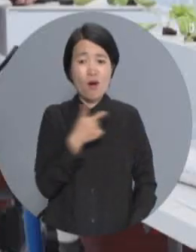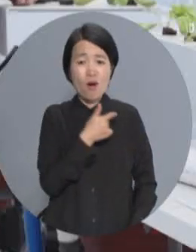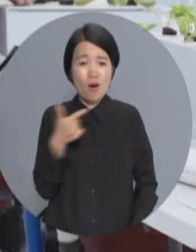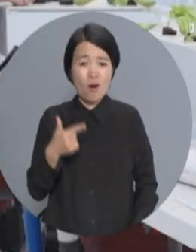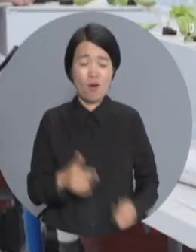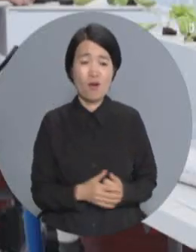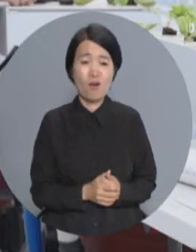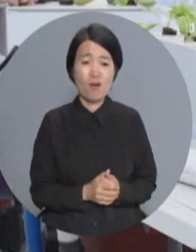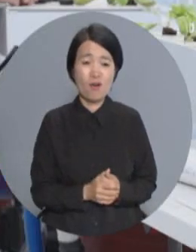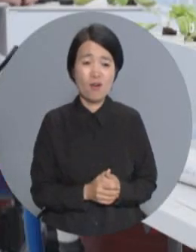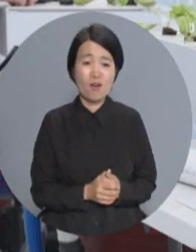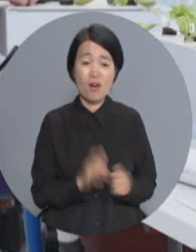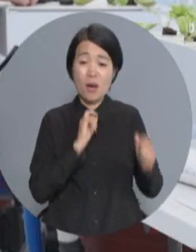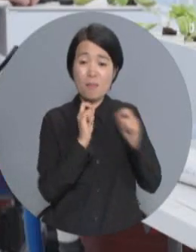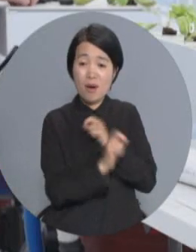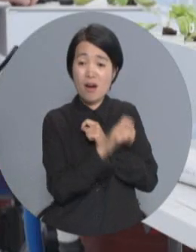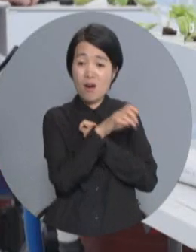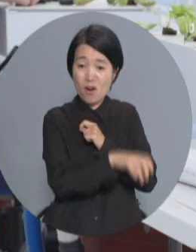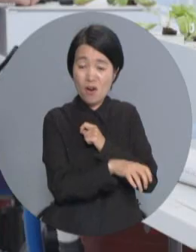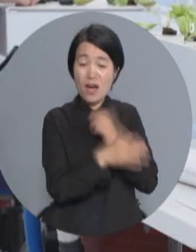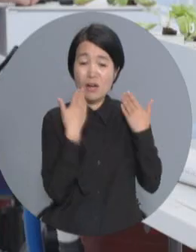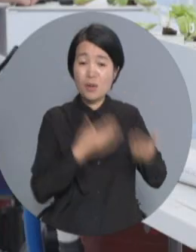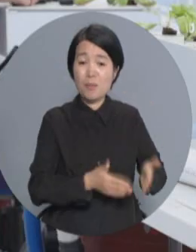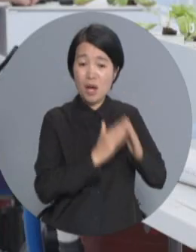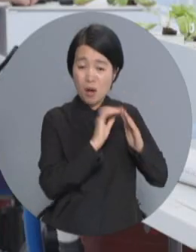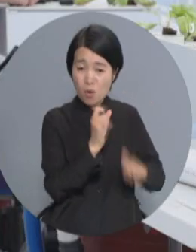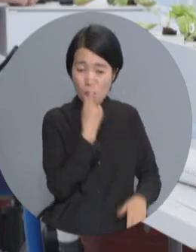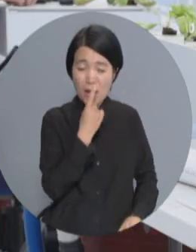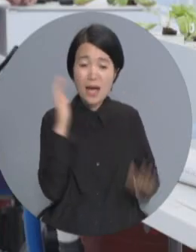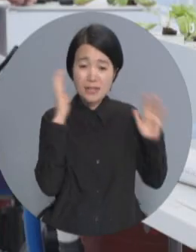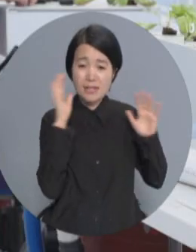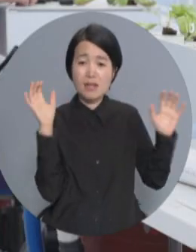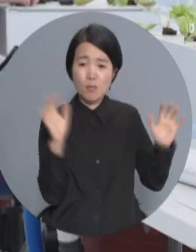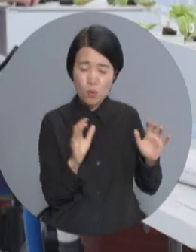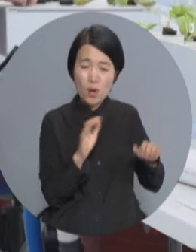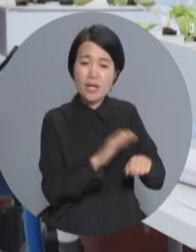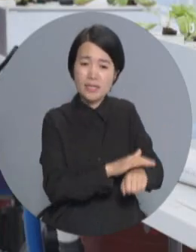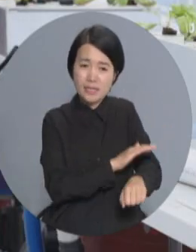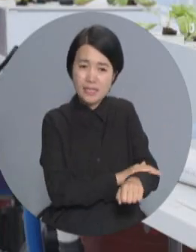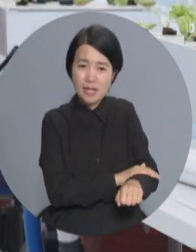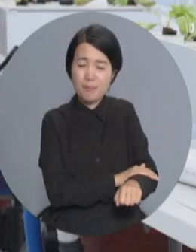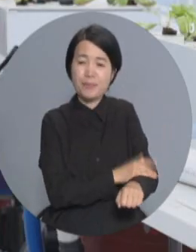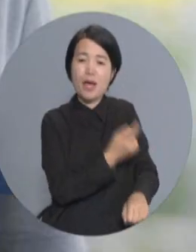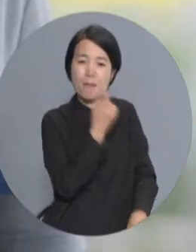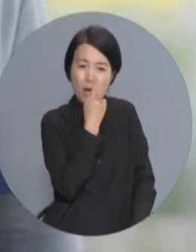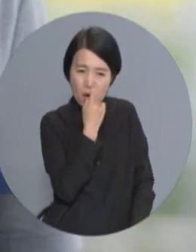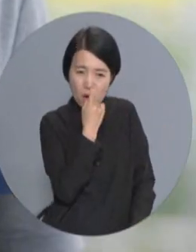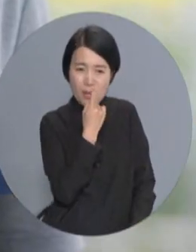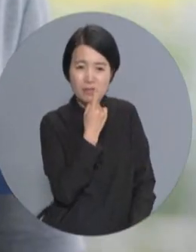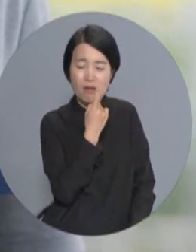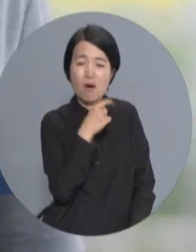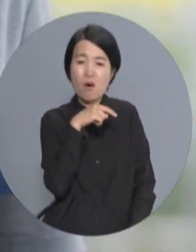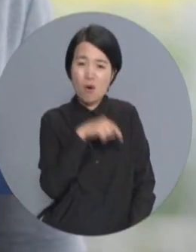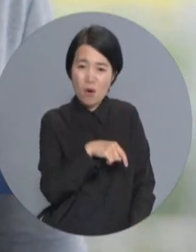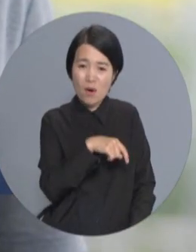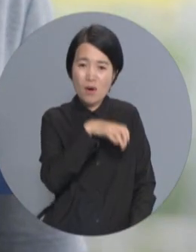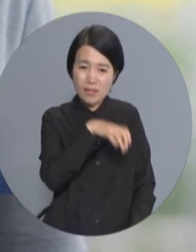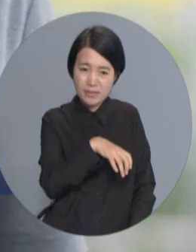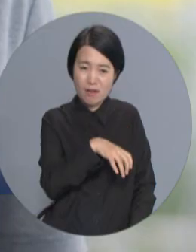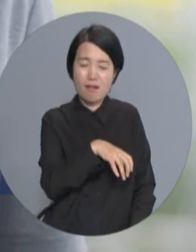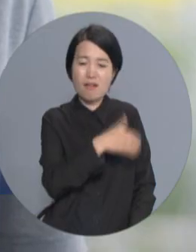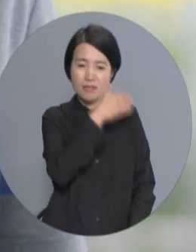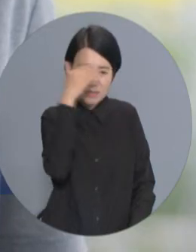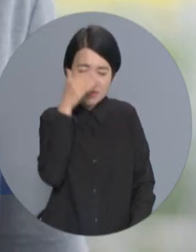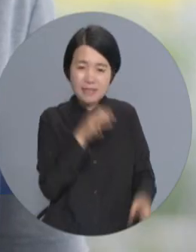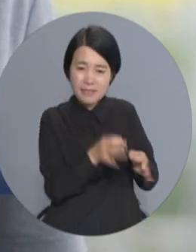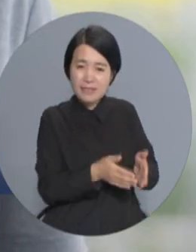글로컬 캠퍼스가 만들어지면서 이쪽에서 학생들이 실습하고 교육을 받으면서 여기에 있는 이제 청년